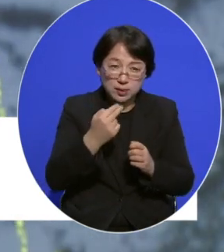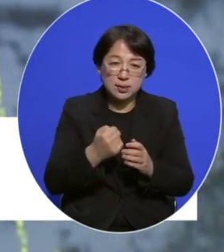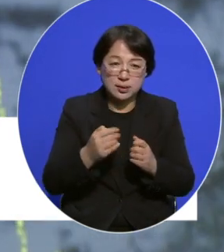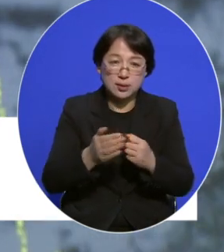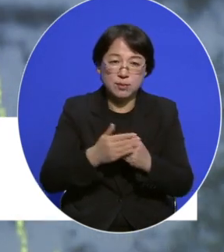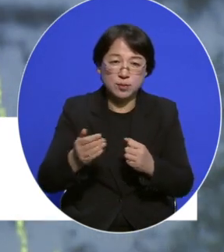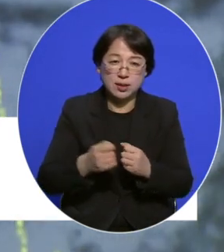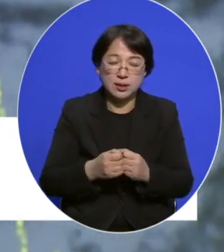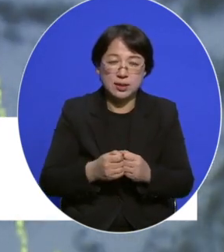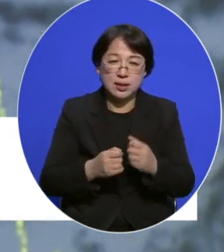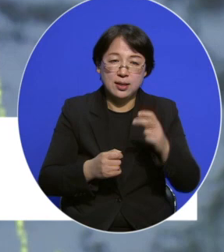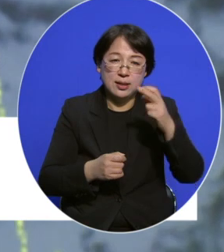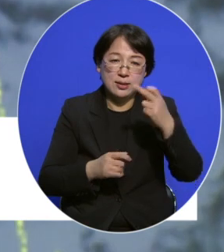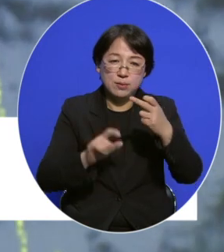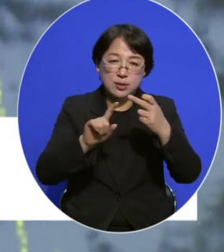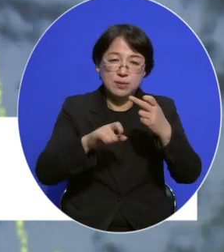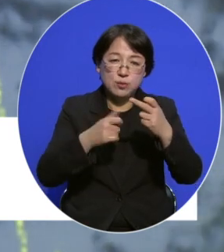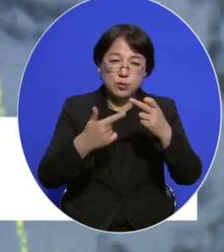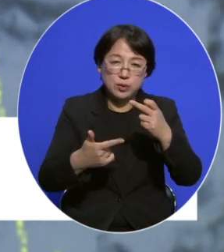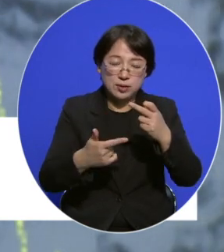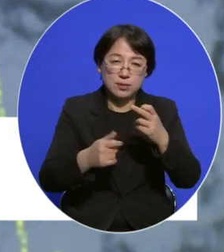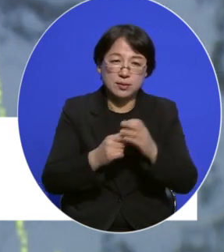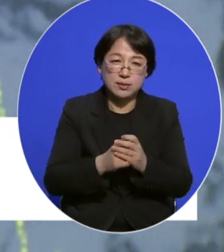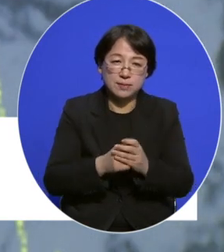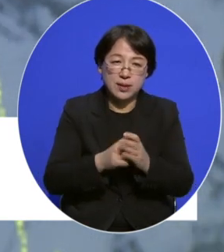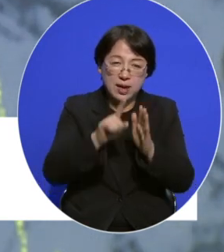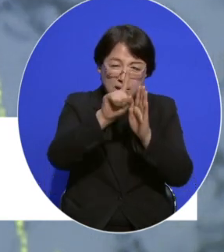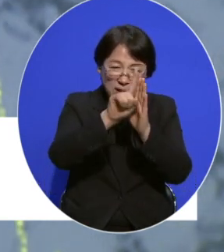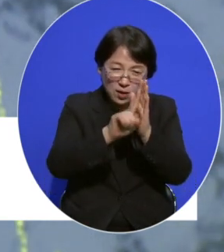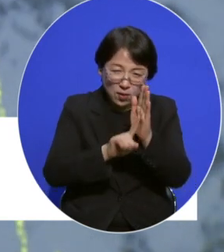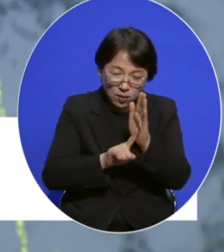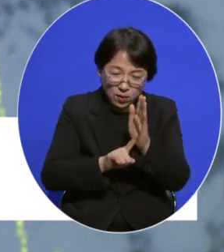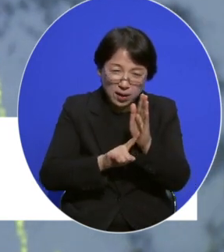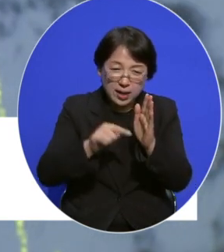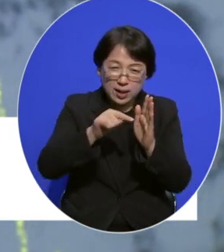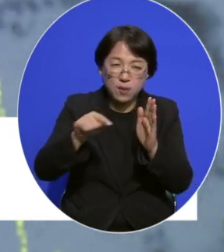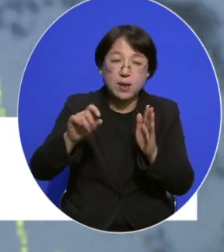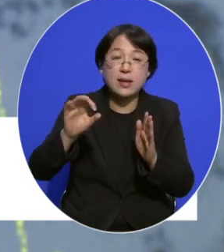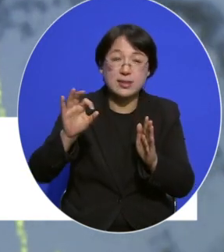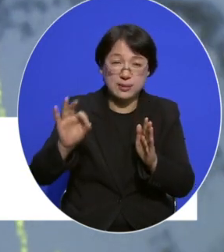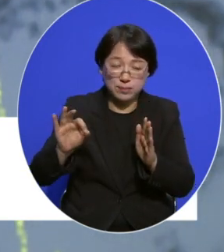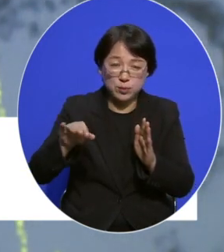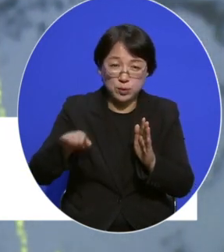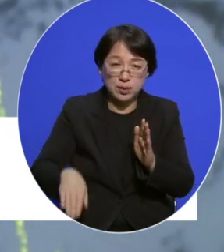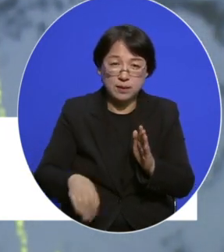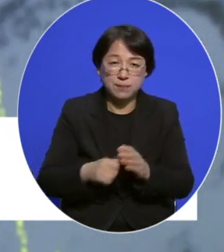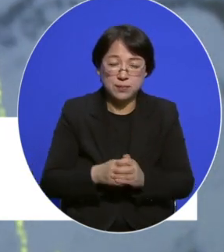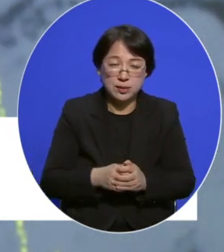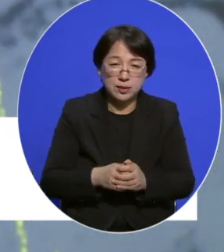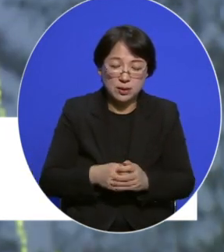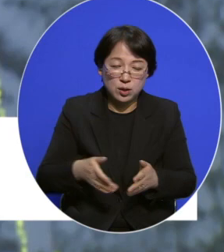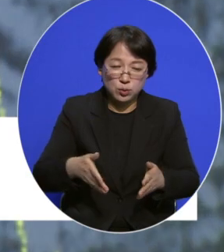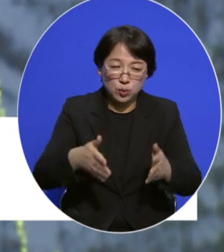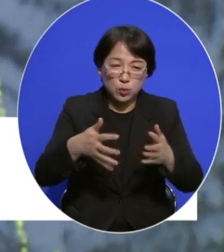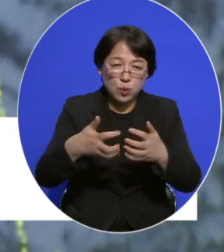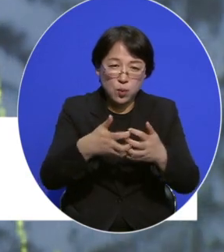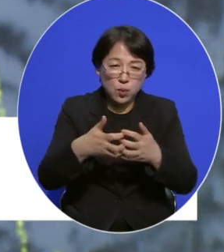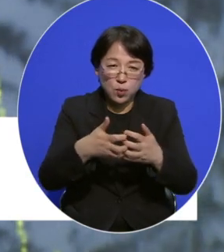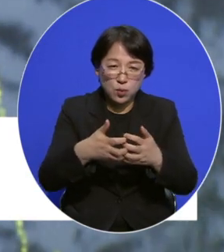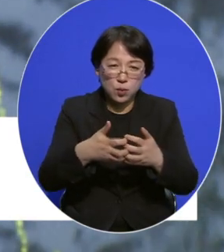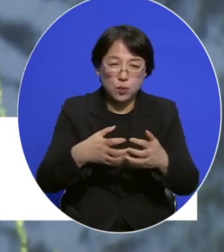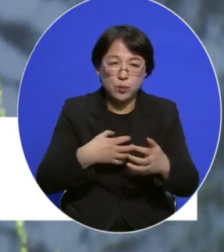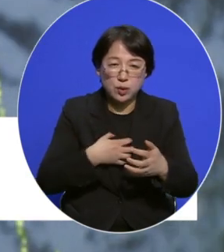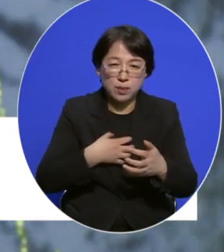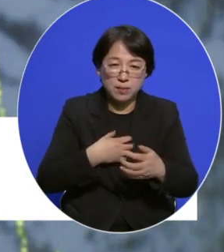중심으로 아침 최저 기온이 영하 10도 이하를 밑돌겠고, 또한 최근 내린 눈이 얼어 도로 결빙이 발생할 가능성이 높으니 교통